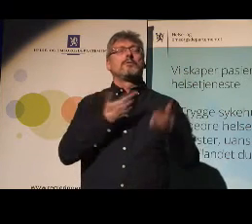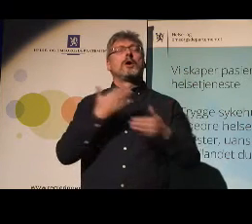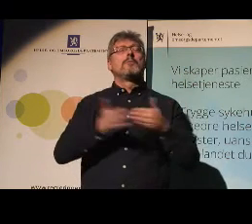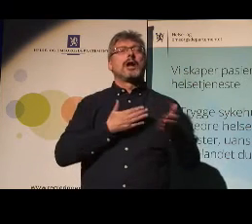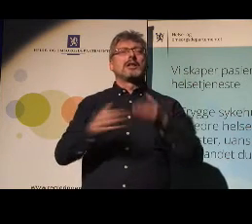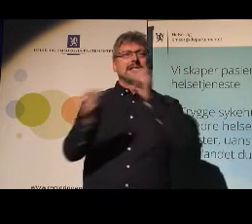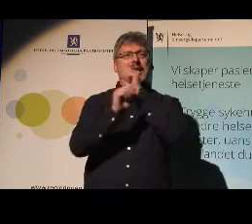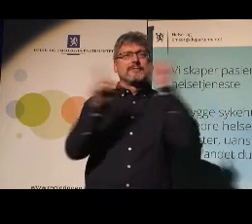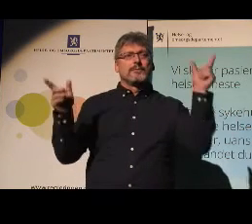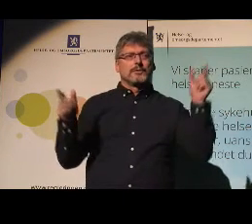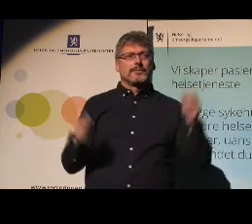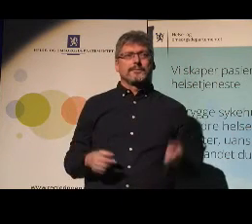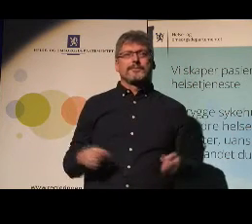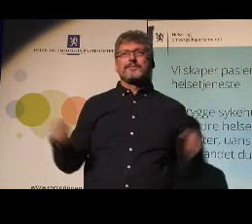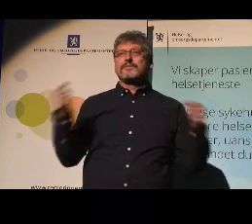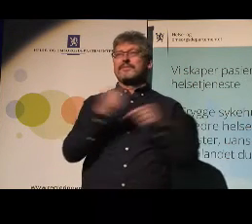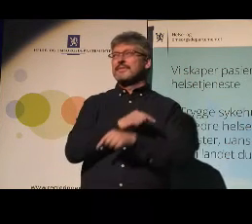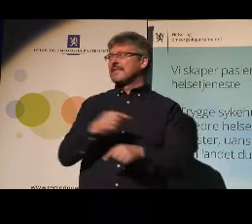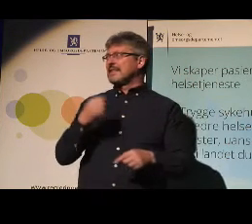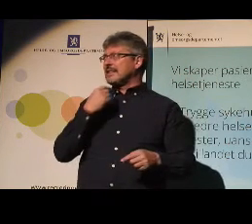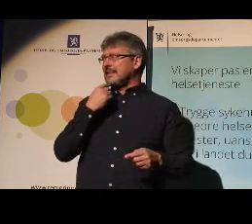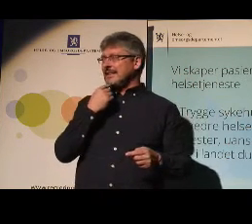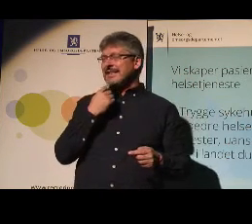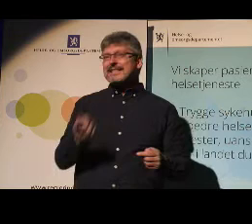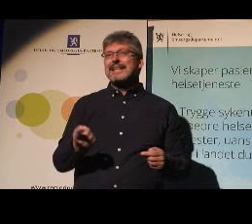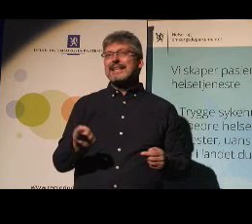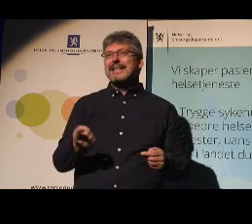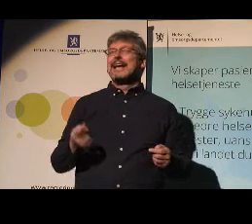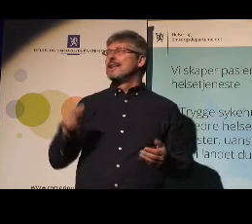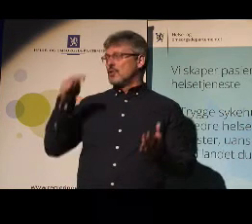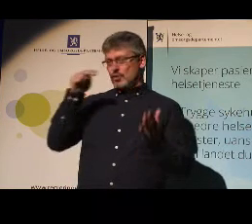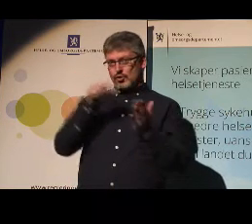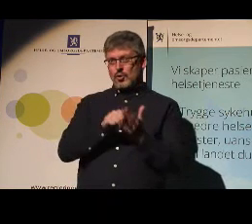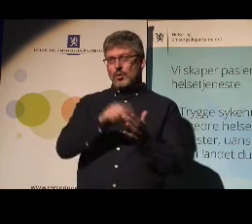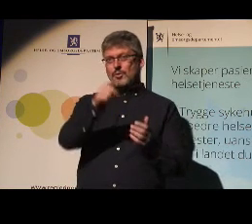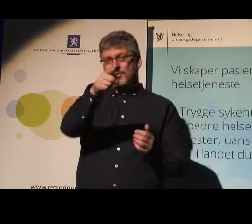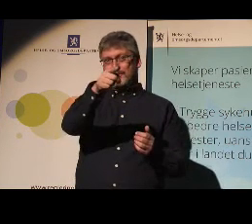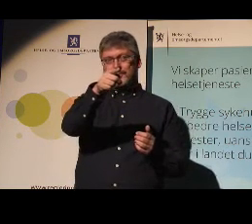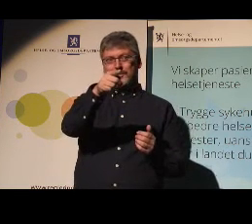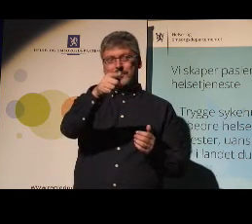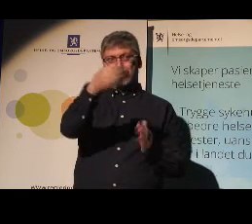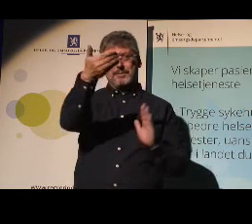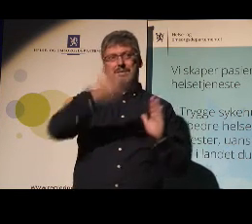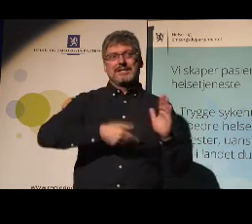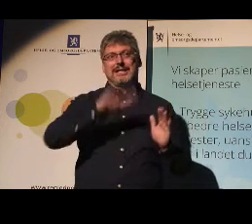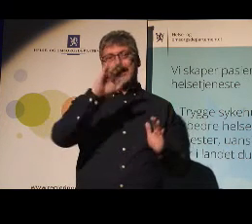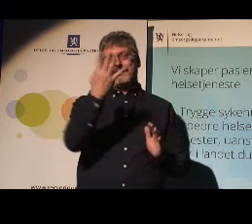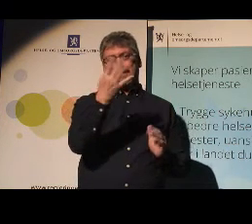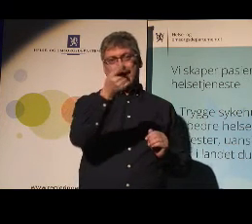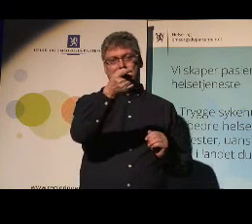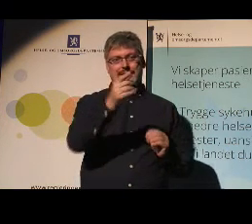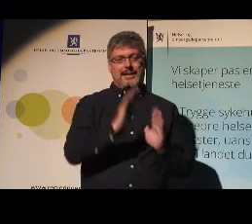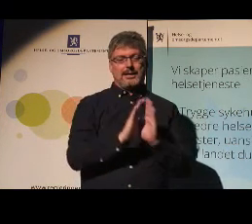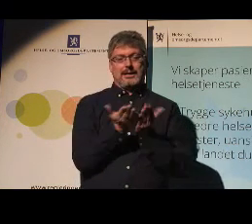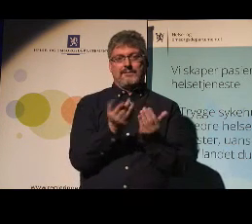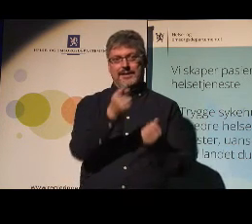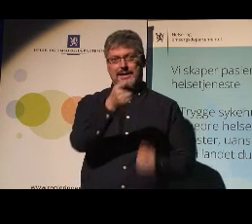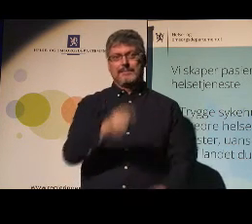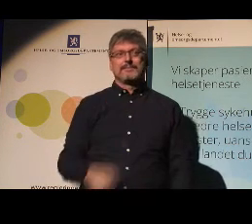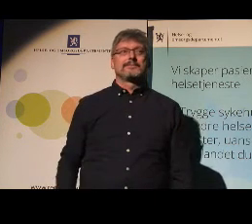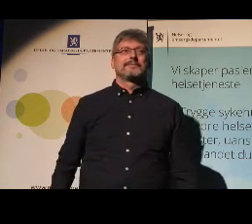informasjon. Så i stedet for at jeg nå sier hva det så står det på side 4 i det hefte som dere alle har